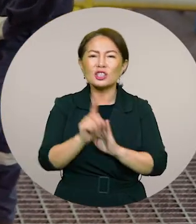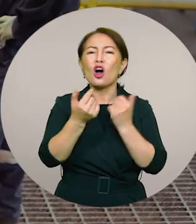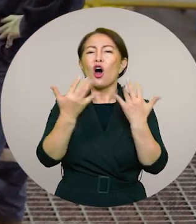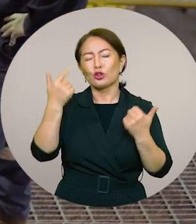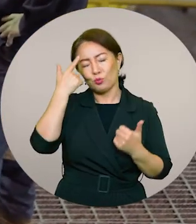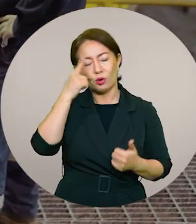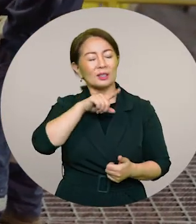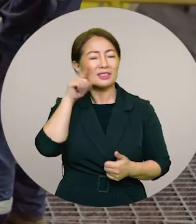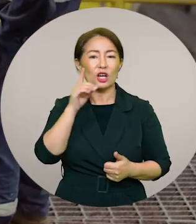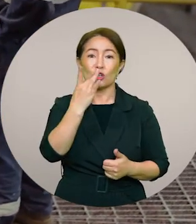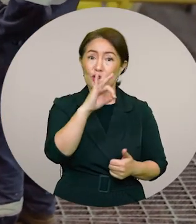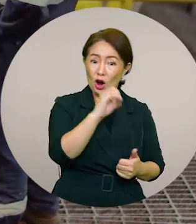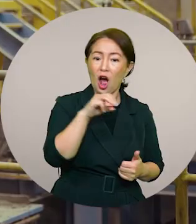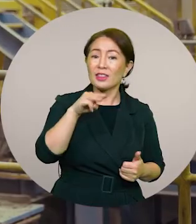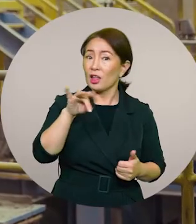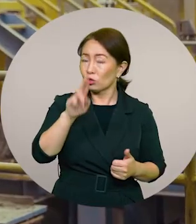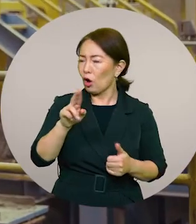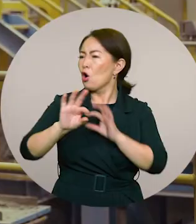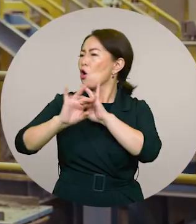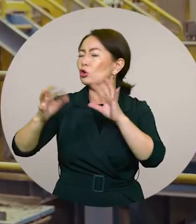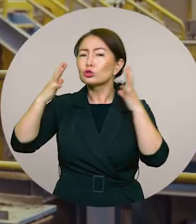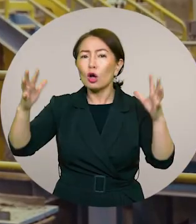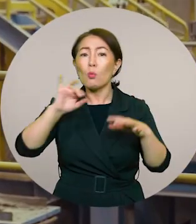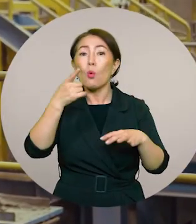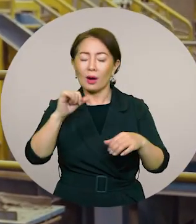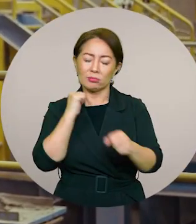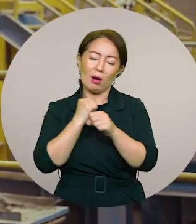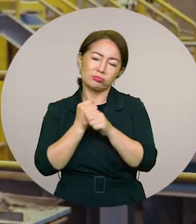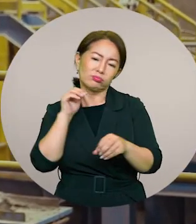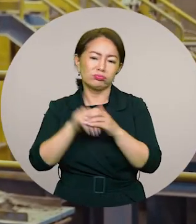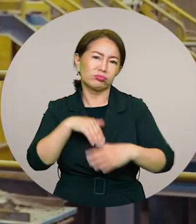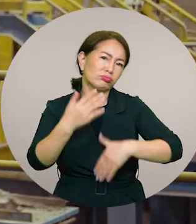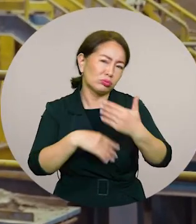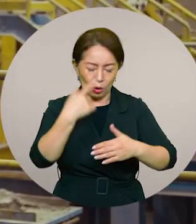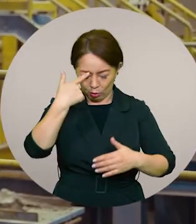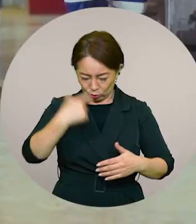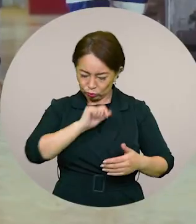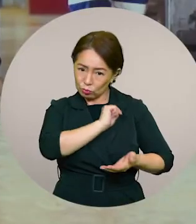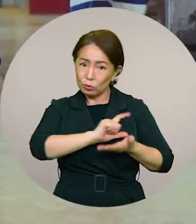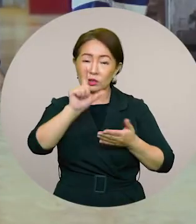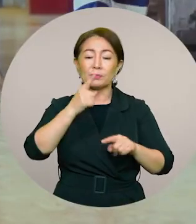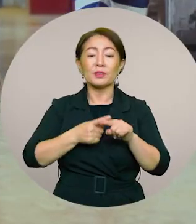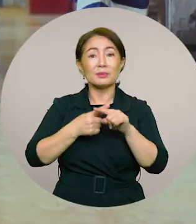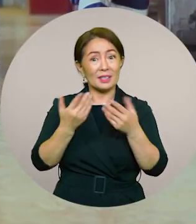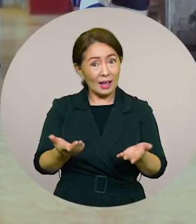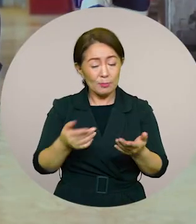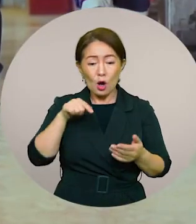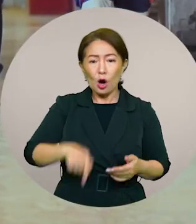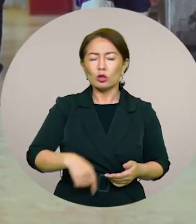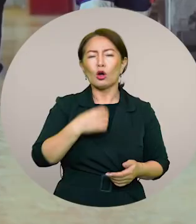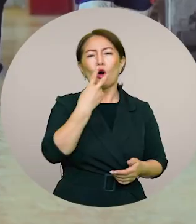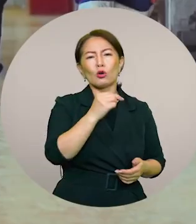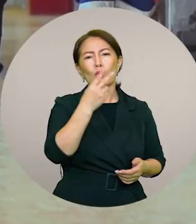эхэлсэн олон монгол залуу Rio Tinto болон бусад томоохон уурхайд үүрэг гүйцэтгэж, монгол хүний үнэлэмжийг өндөр төргөж явна. Энэ оны